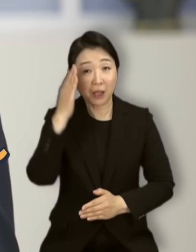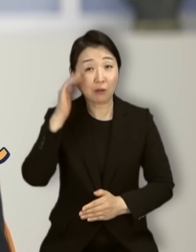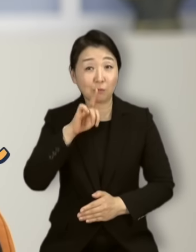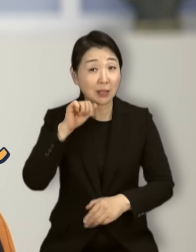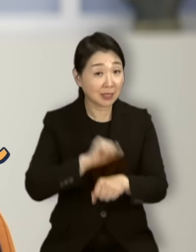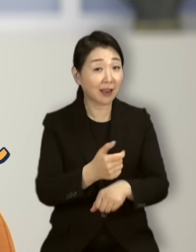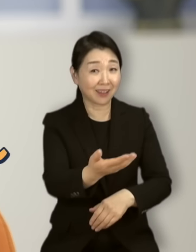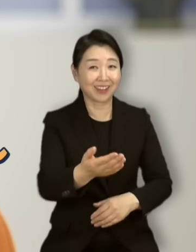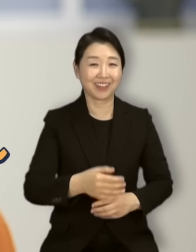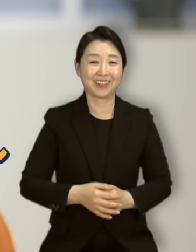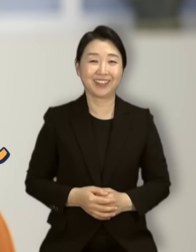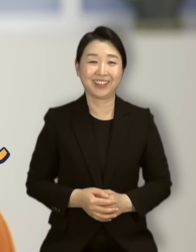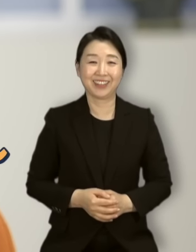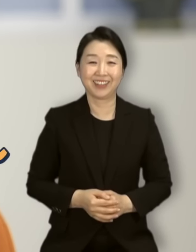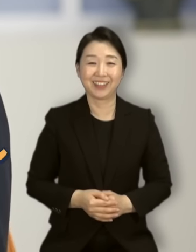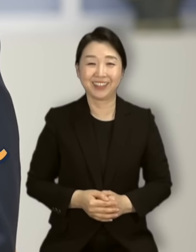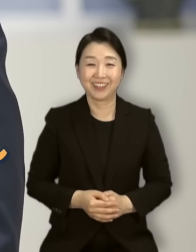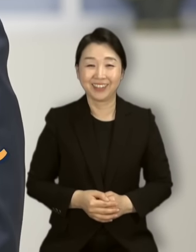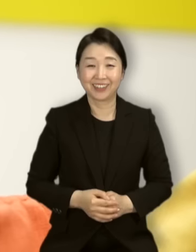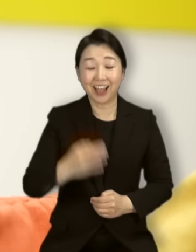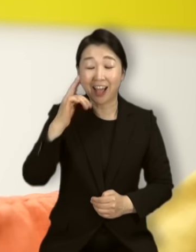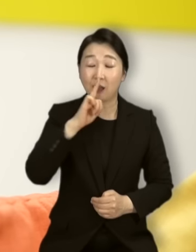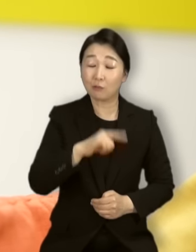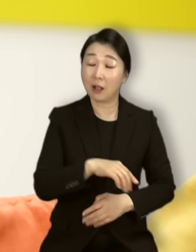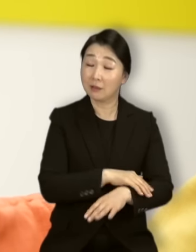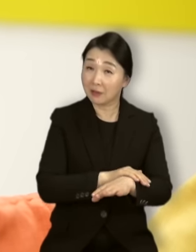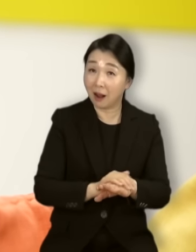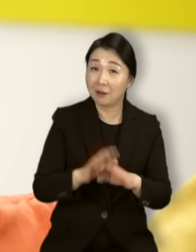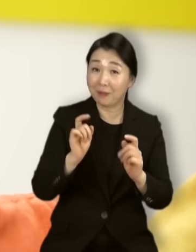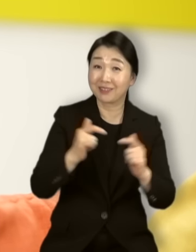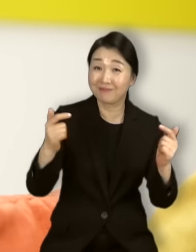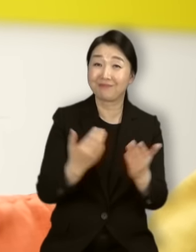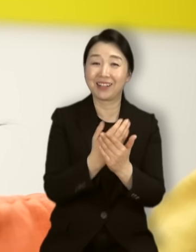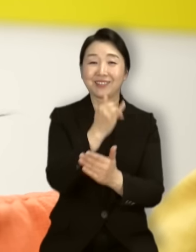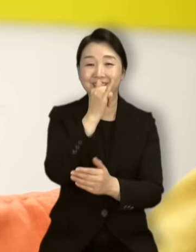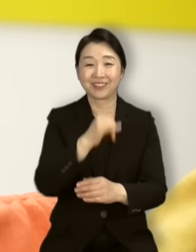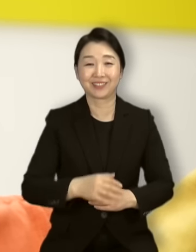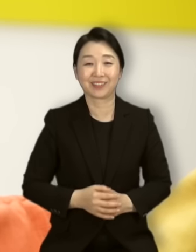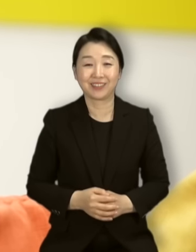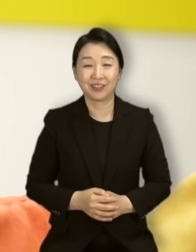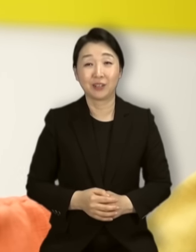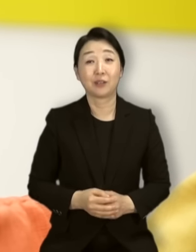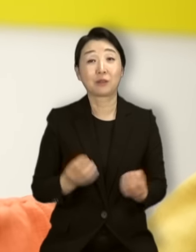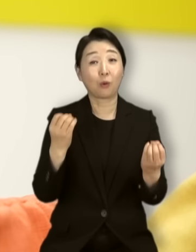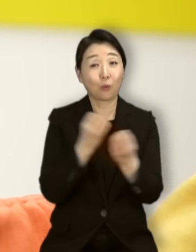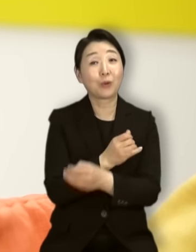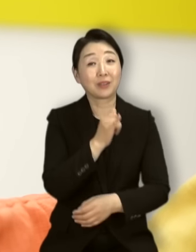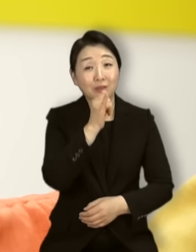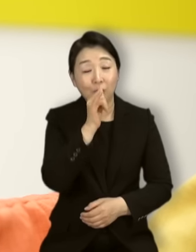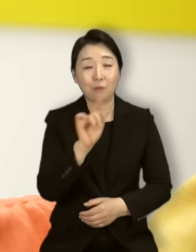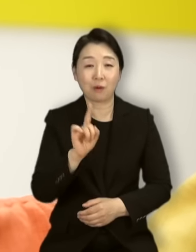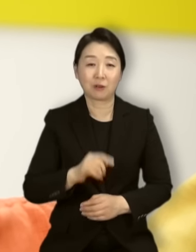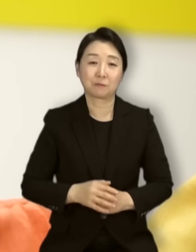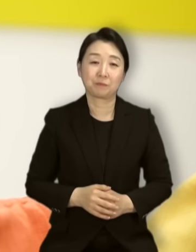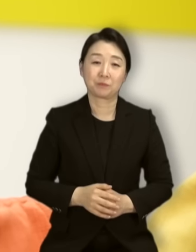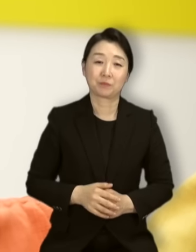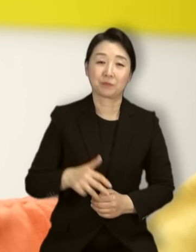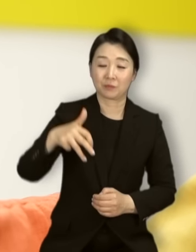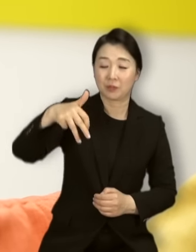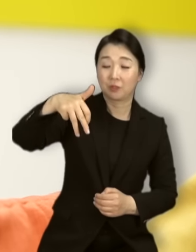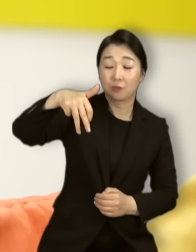한국말을 잘하세요 어 그렇죠 많이 늘었어요 그니까 많이들 이렇게 오해해 주시는데